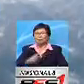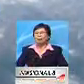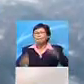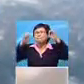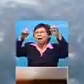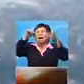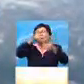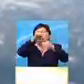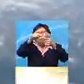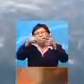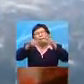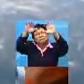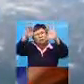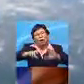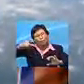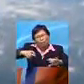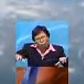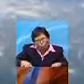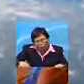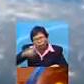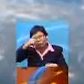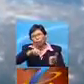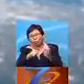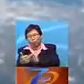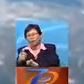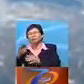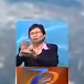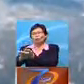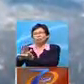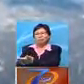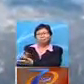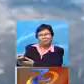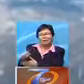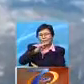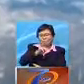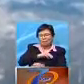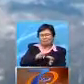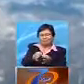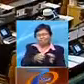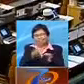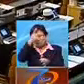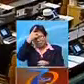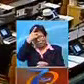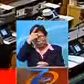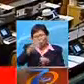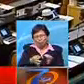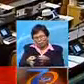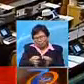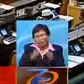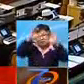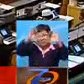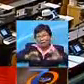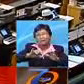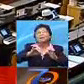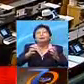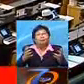itu juga beberapa pendekatan utama perlu dilaksanakan oleh pihak sekolah. Jelas Menterinya Dato' Sri Mazhir Khalid, antara pendekatan